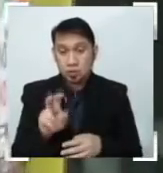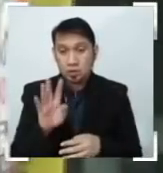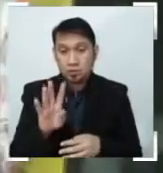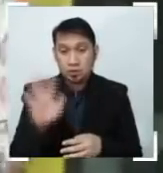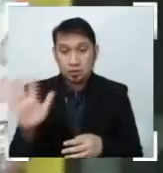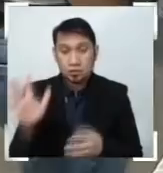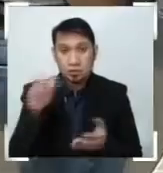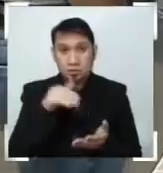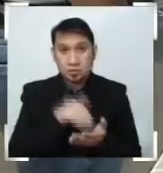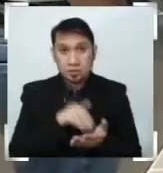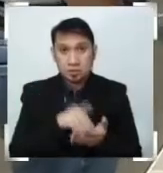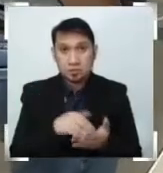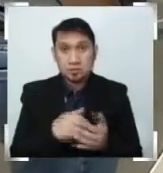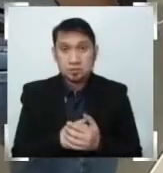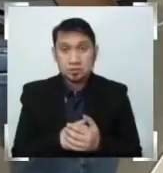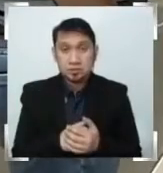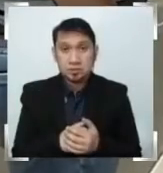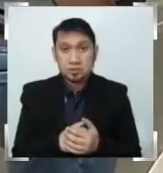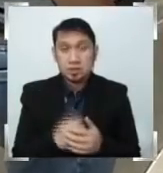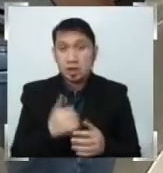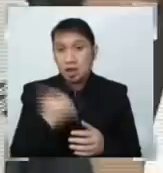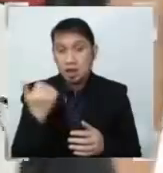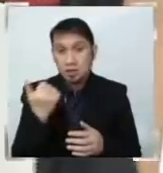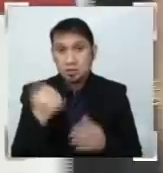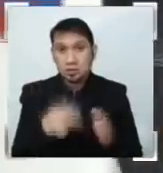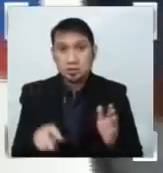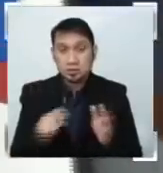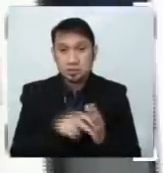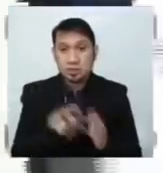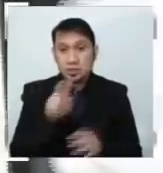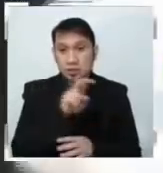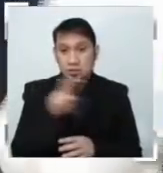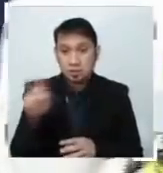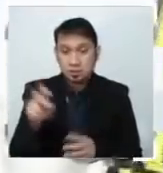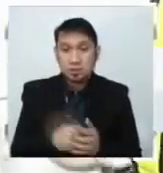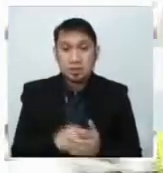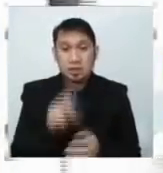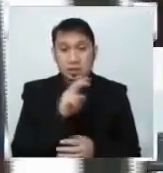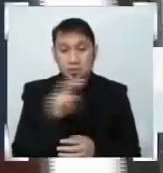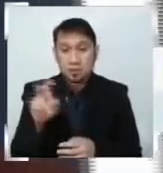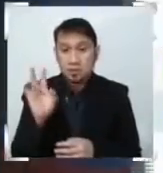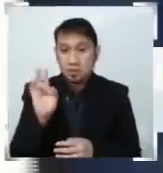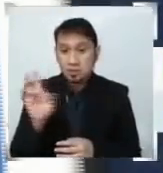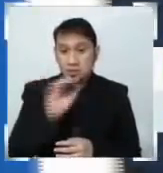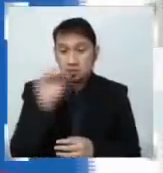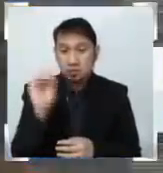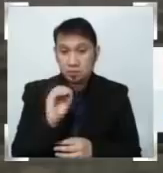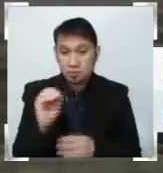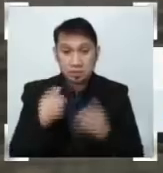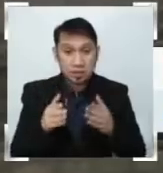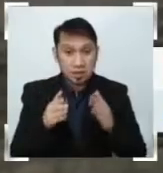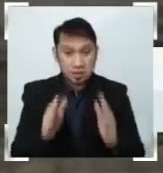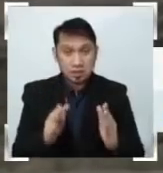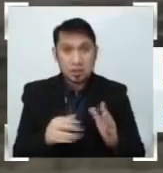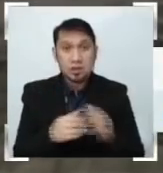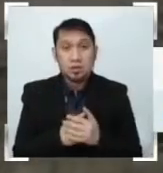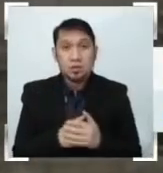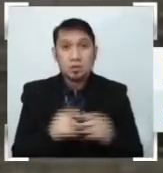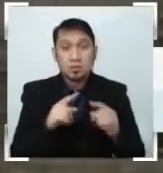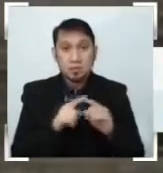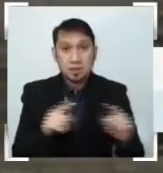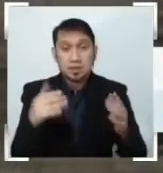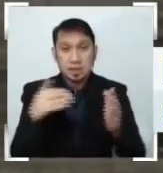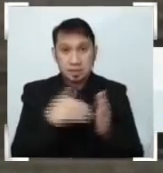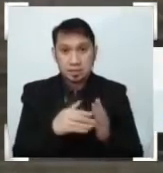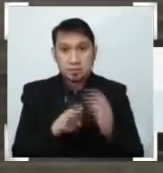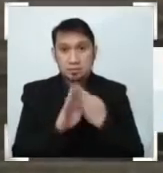bus carousel dahil ang iba sasakay na ng MRT. Ang MRT na 70% ang pinapayagang kapasidad, mahaba na ulit ang pila ng